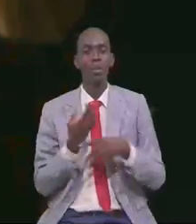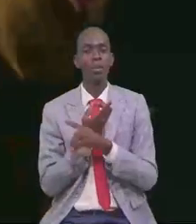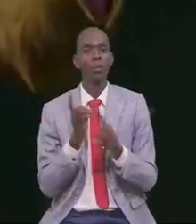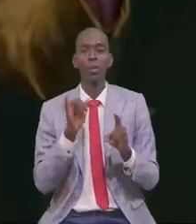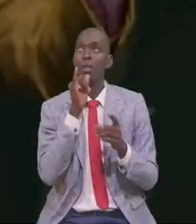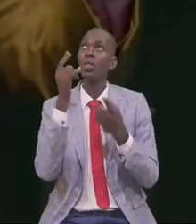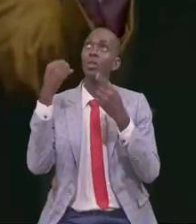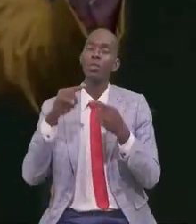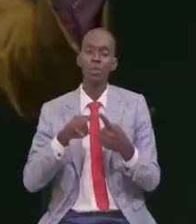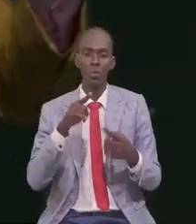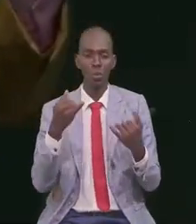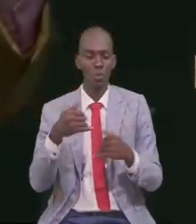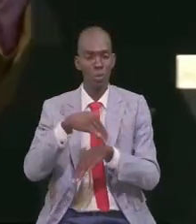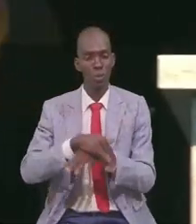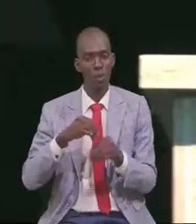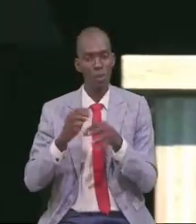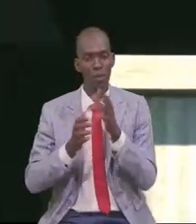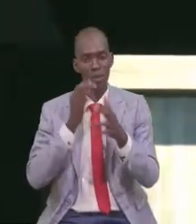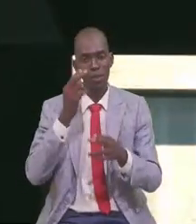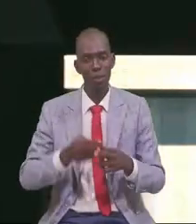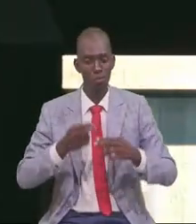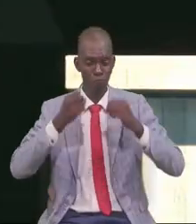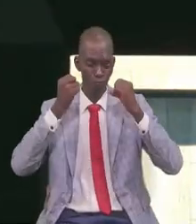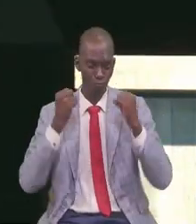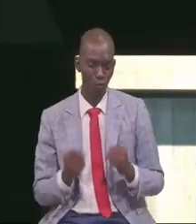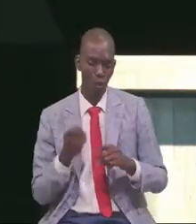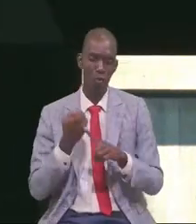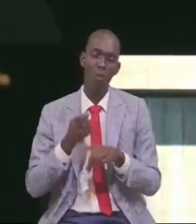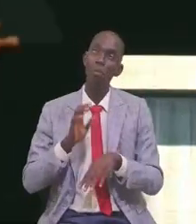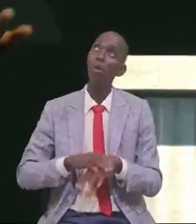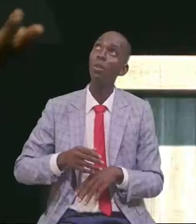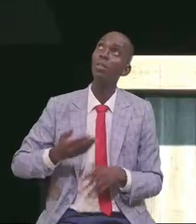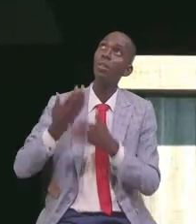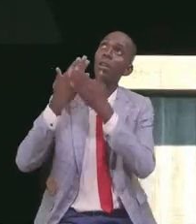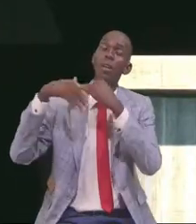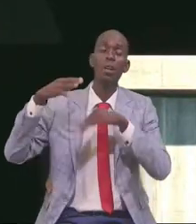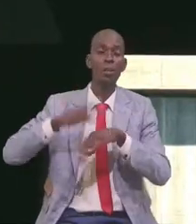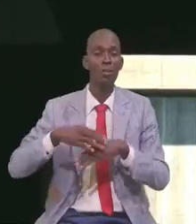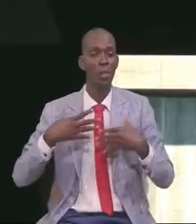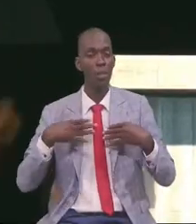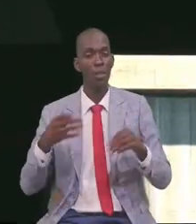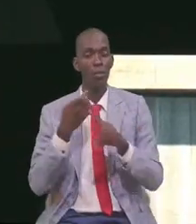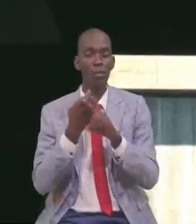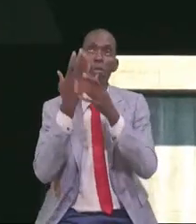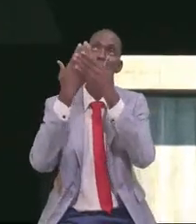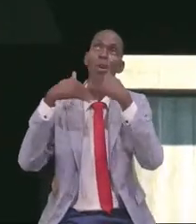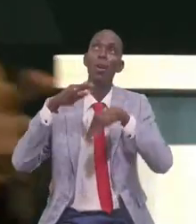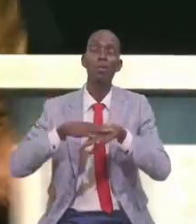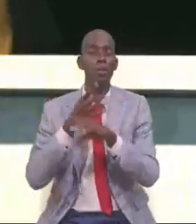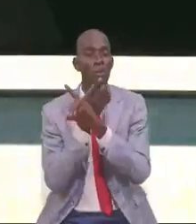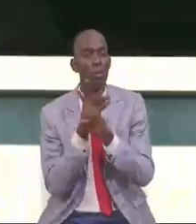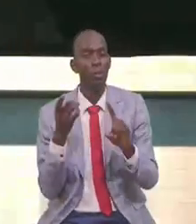force d'en haut. La puissance d'en haut. La guérison d'en haut. La délivrance d'en